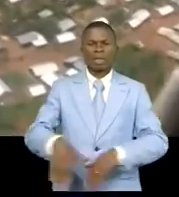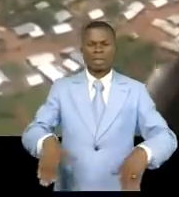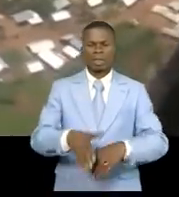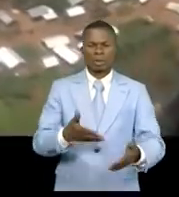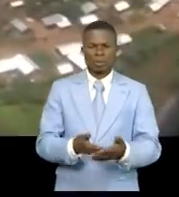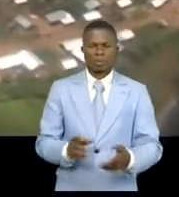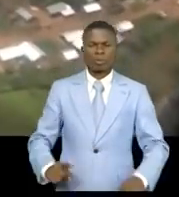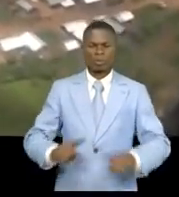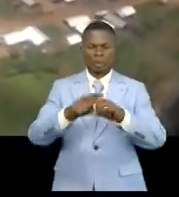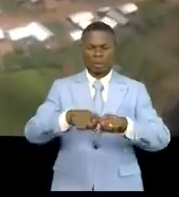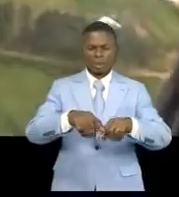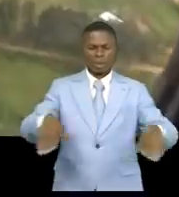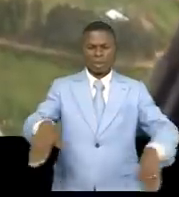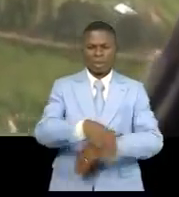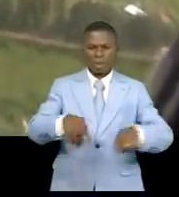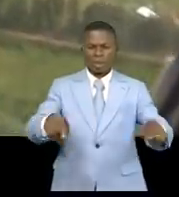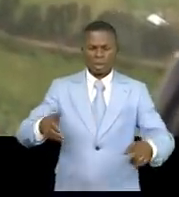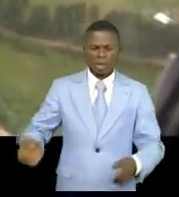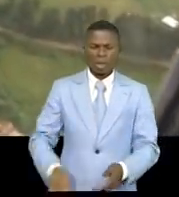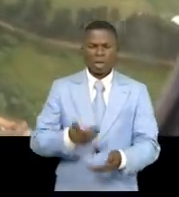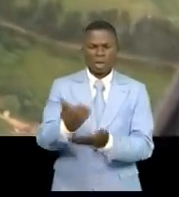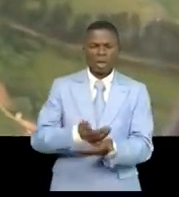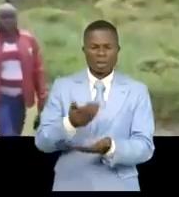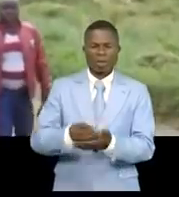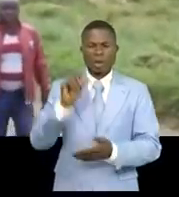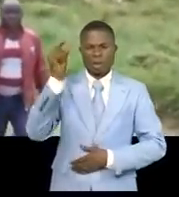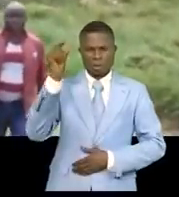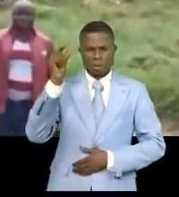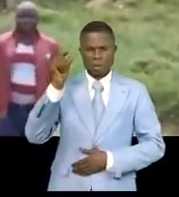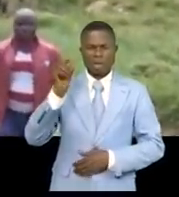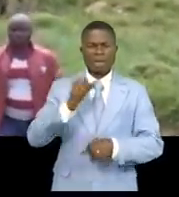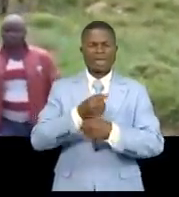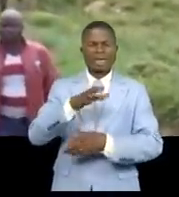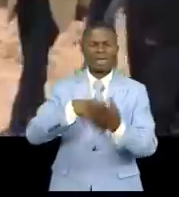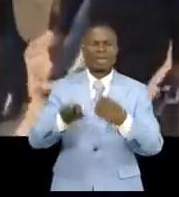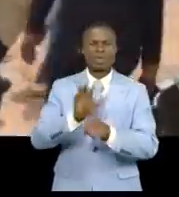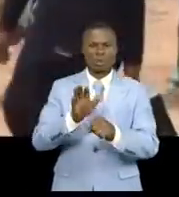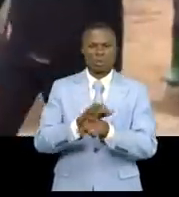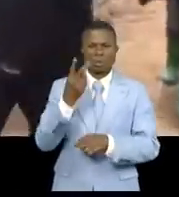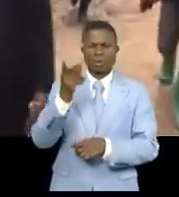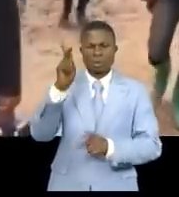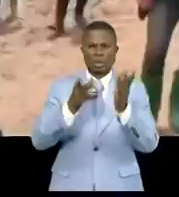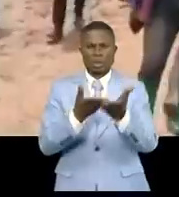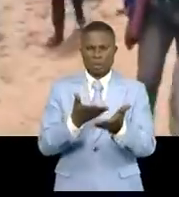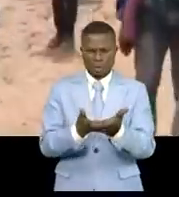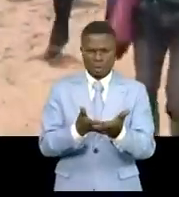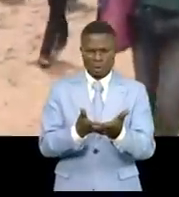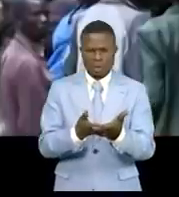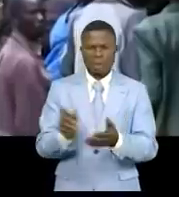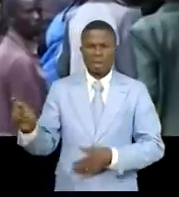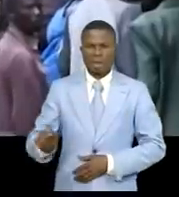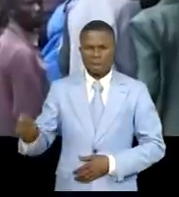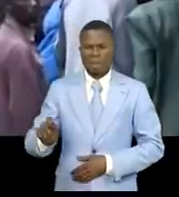Le conflit foncier et l'exploitation des minerais, deux problèmes opposant les communautés Batembo et Hutu à Katasomwa dans les territoires de